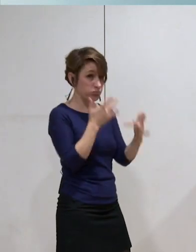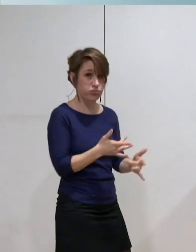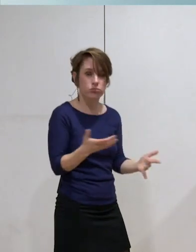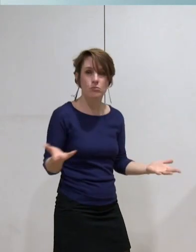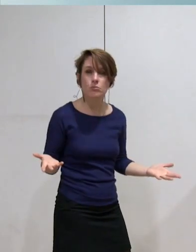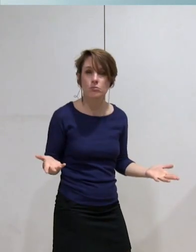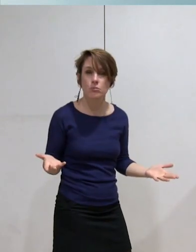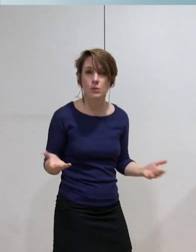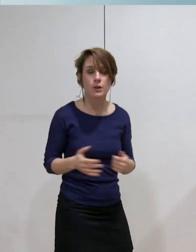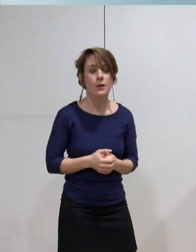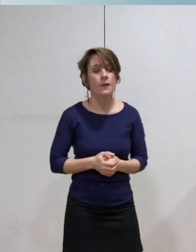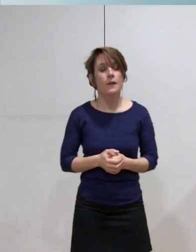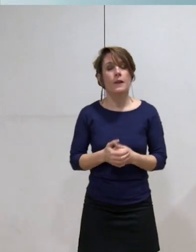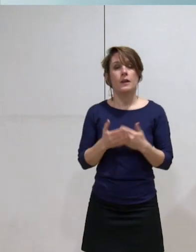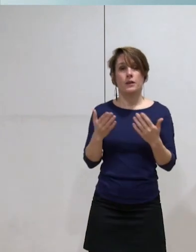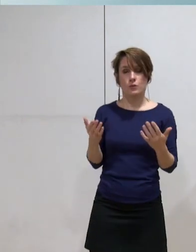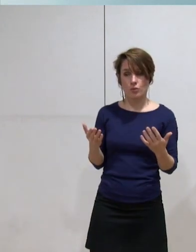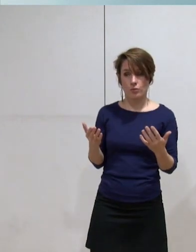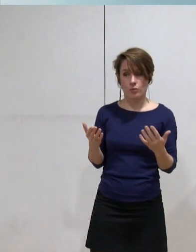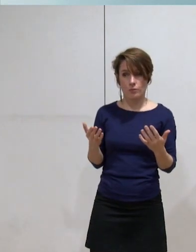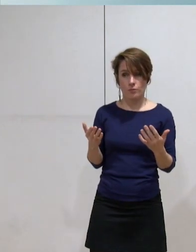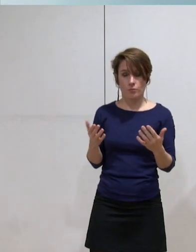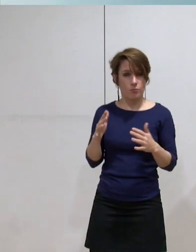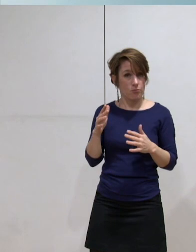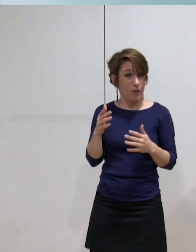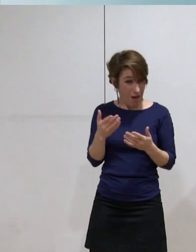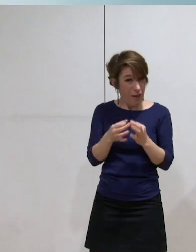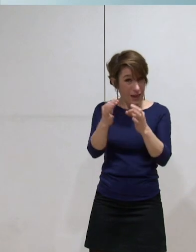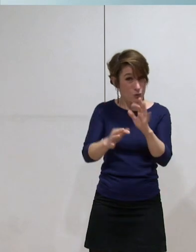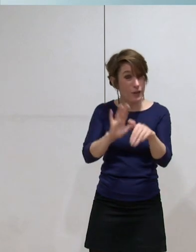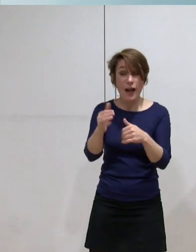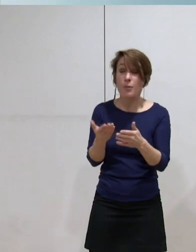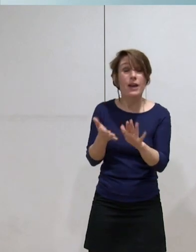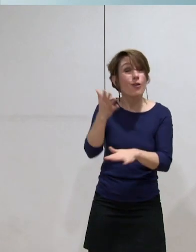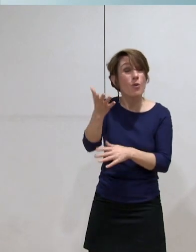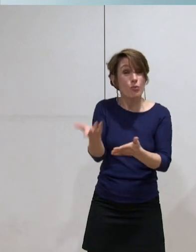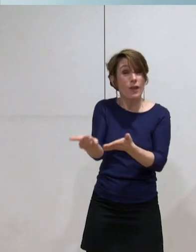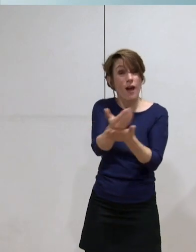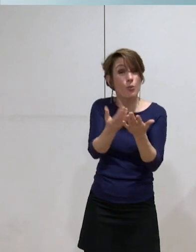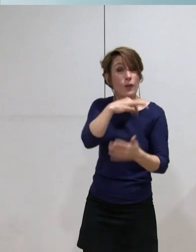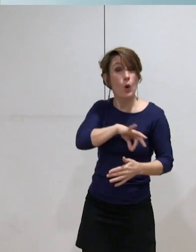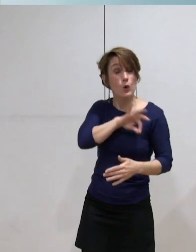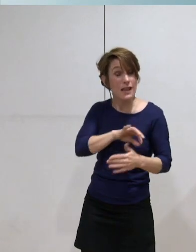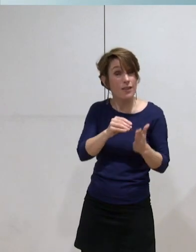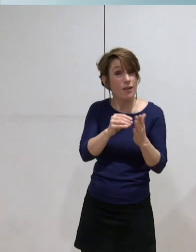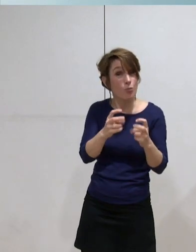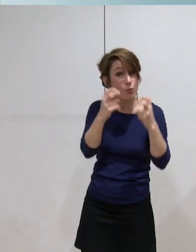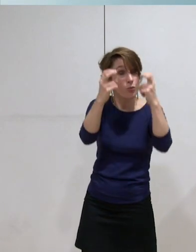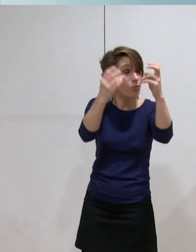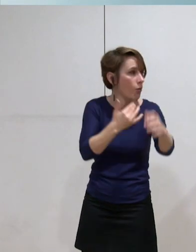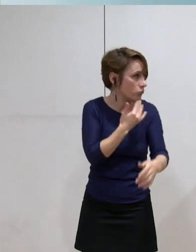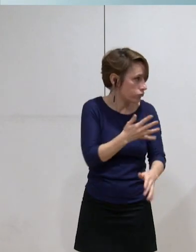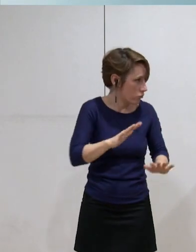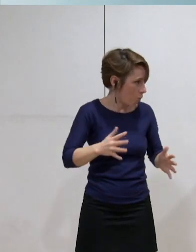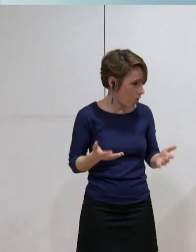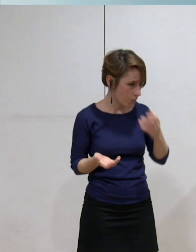conditions envisager du moins dans ce domaine des recettes nouvelles pour ce qui concerne les impôts locaux